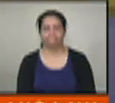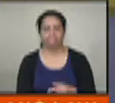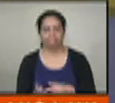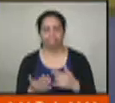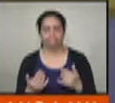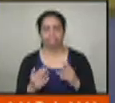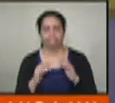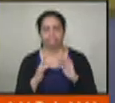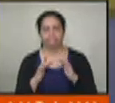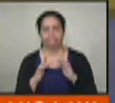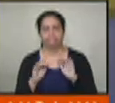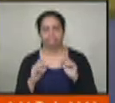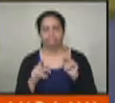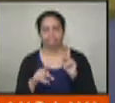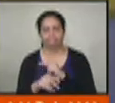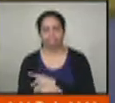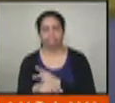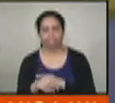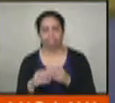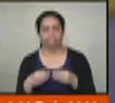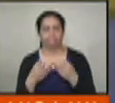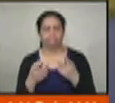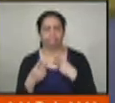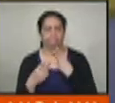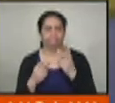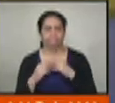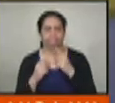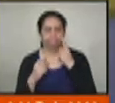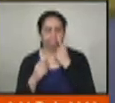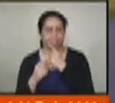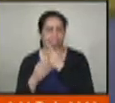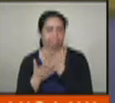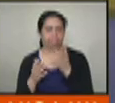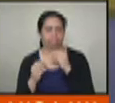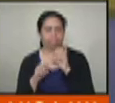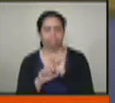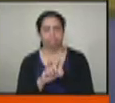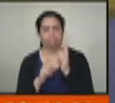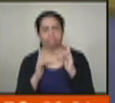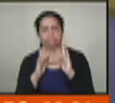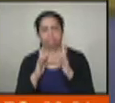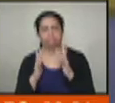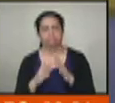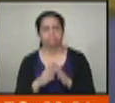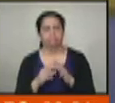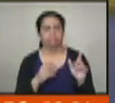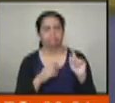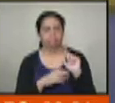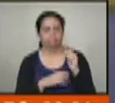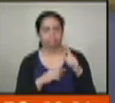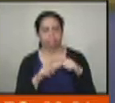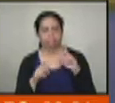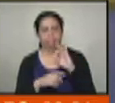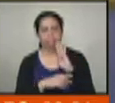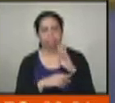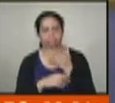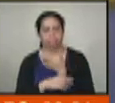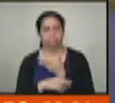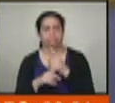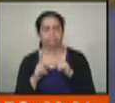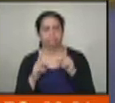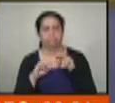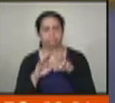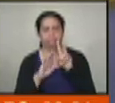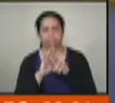Ito na ang netizen power na magbibigay boses at mata sa mga nasa social media. Tinag sa Rafi Turfo in Action Facebook page